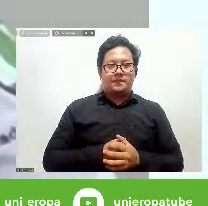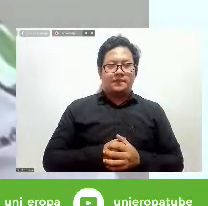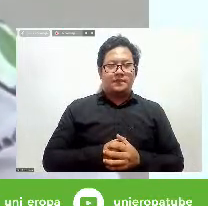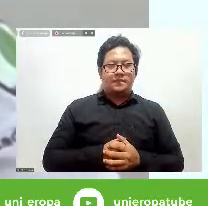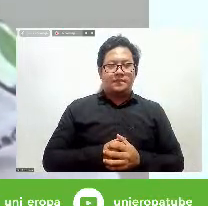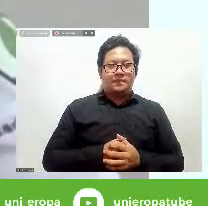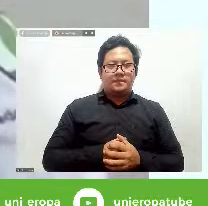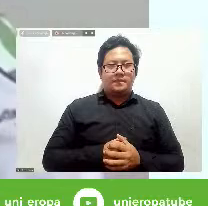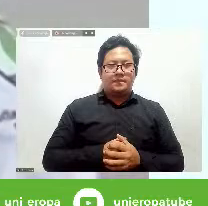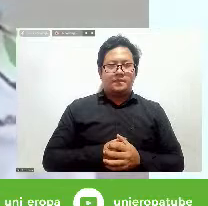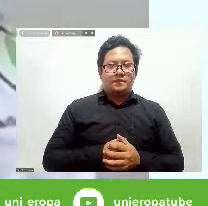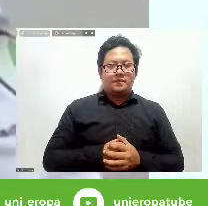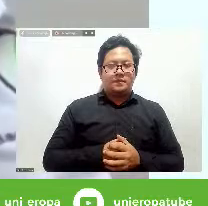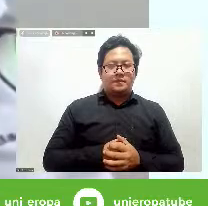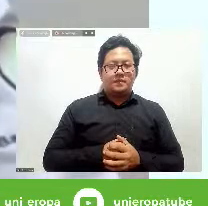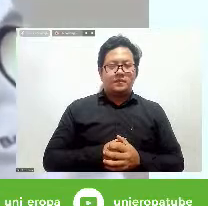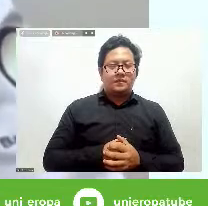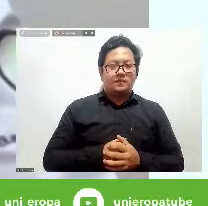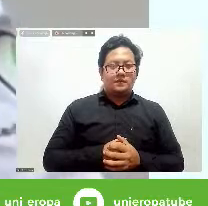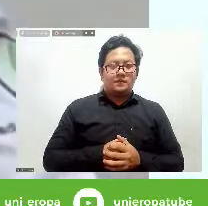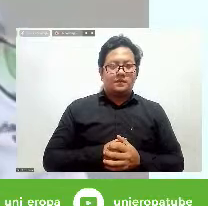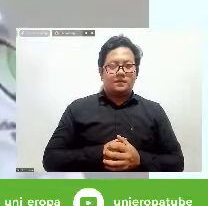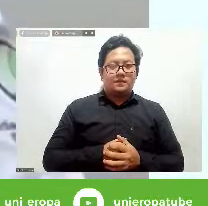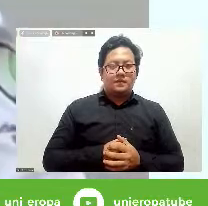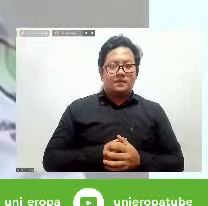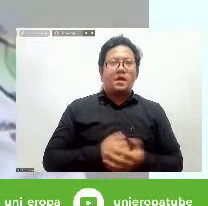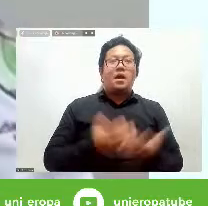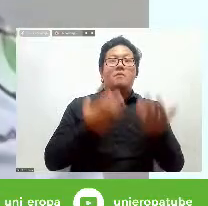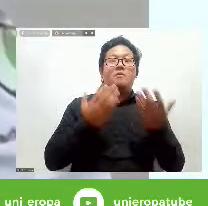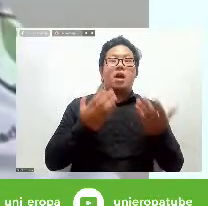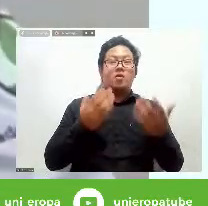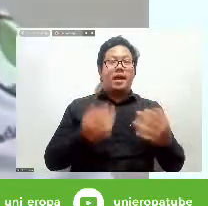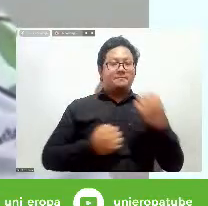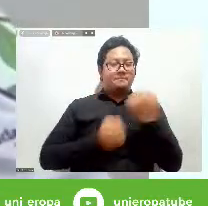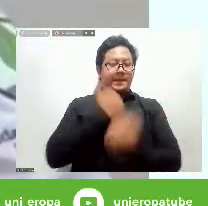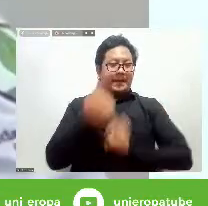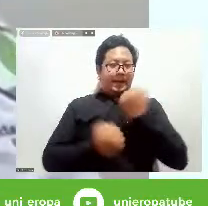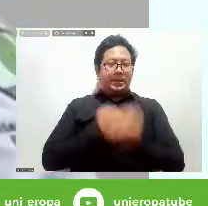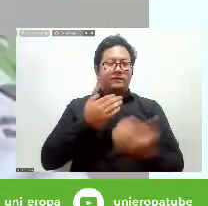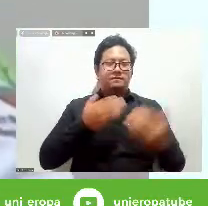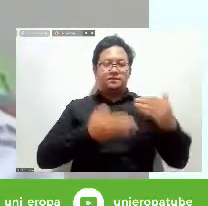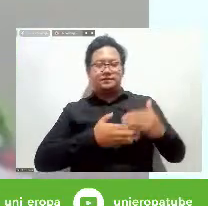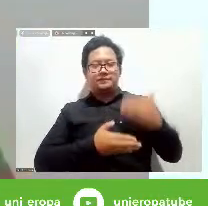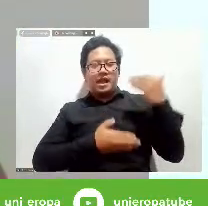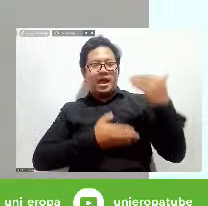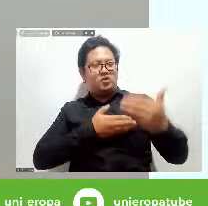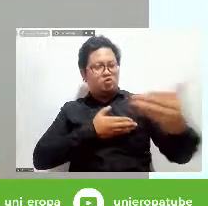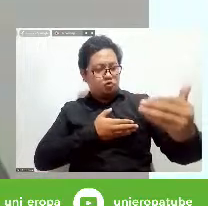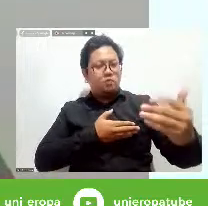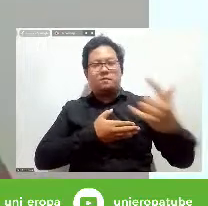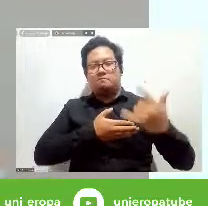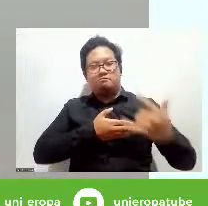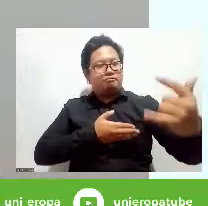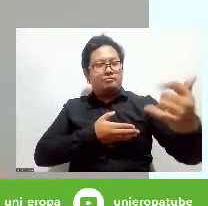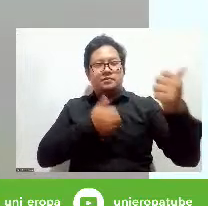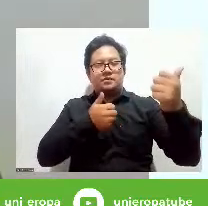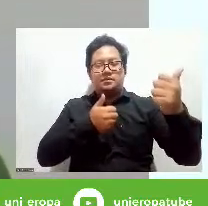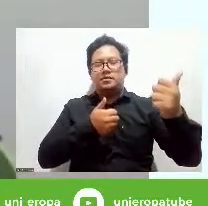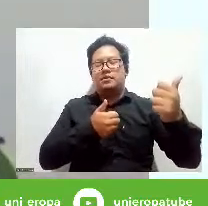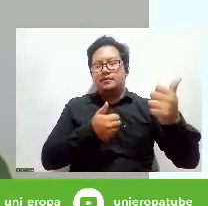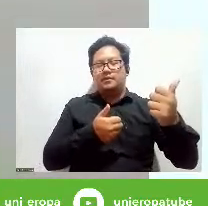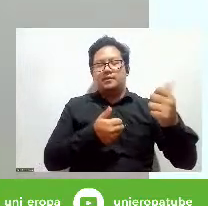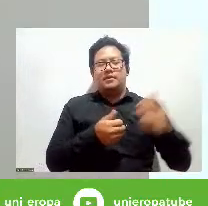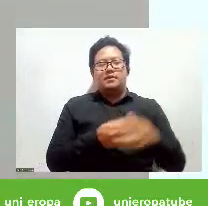tindak lanjut dari kegiatan ini dapat ke diteruskan khususnya oleh para generasi